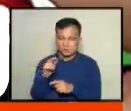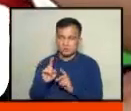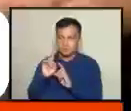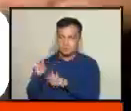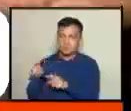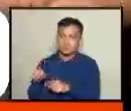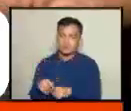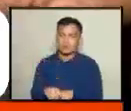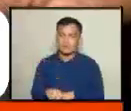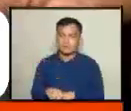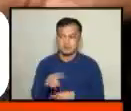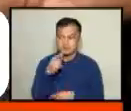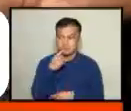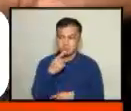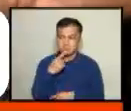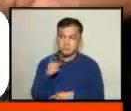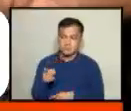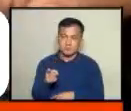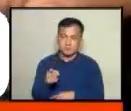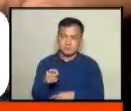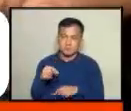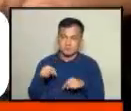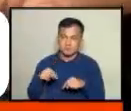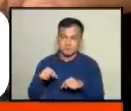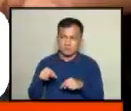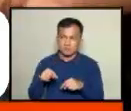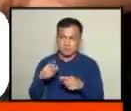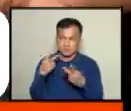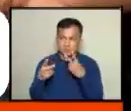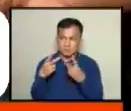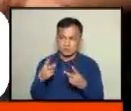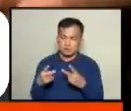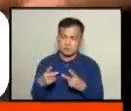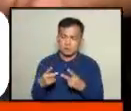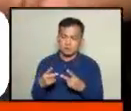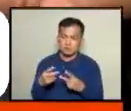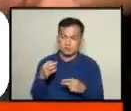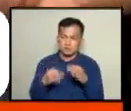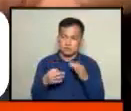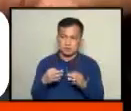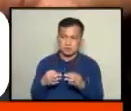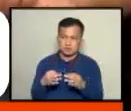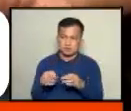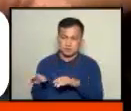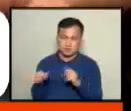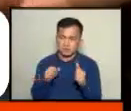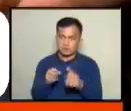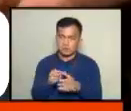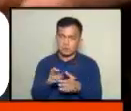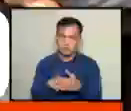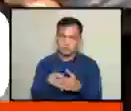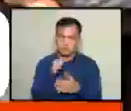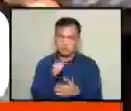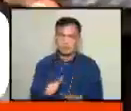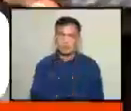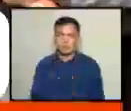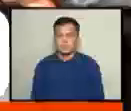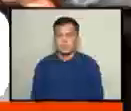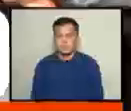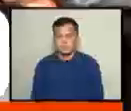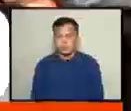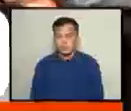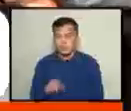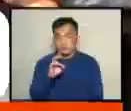kami dito. Sabi naman, dito namin titingnan kung makaalis kami o hindi. Bandang